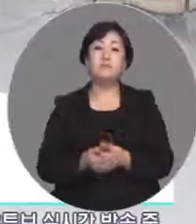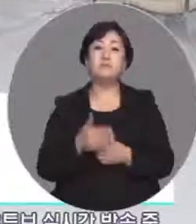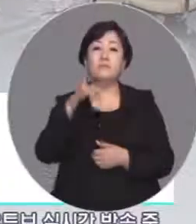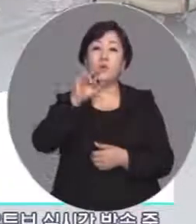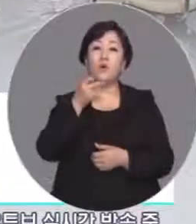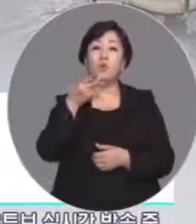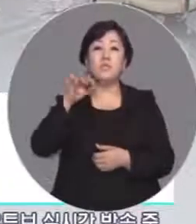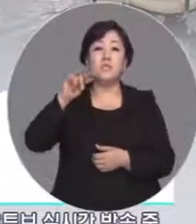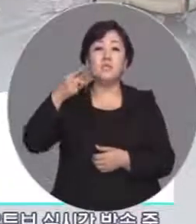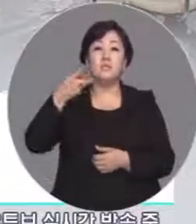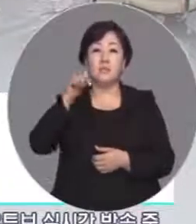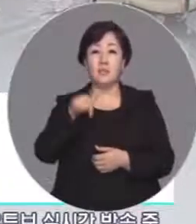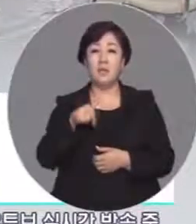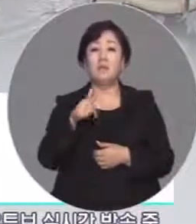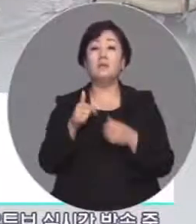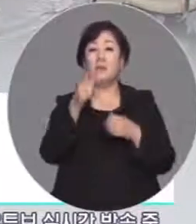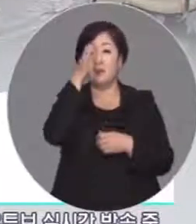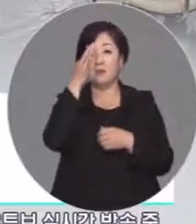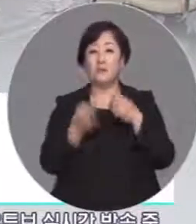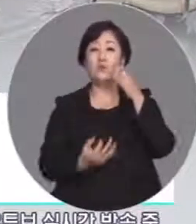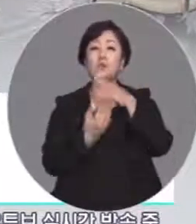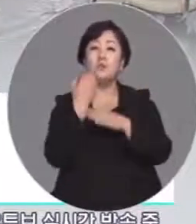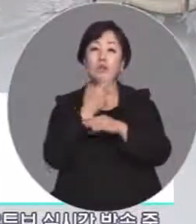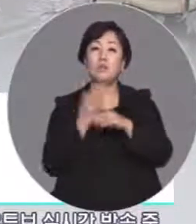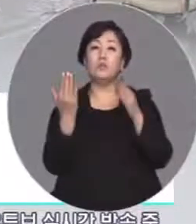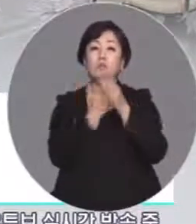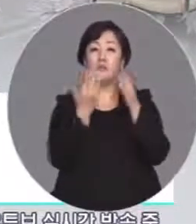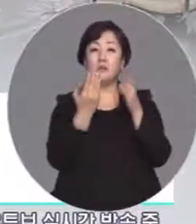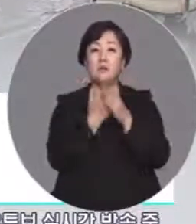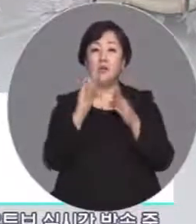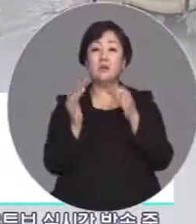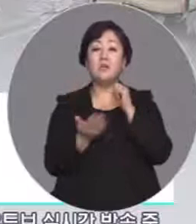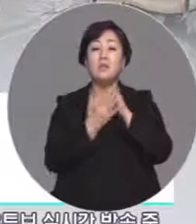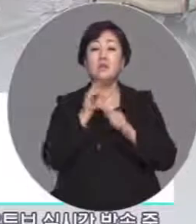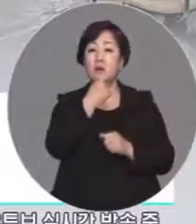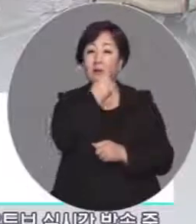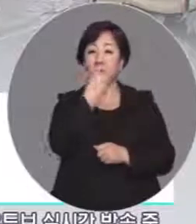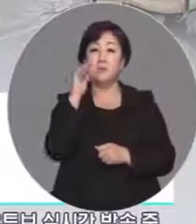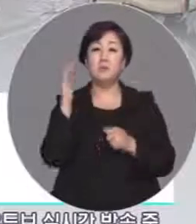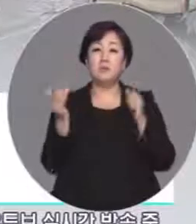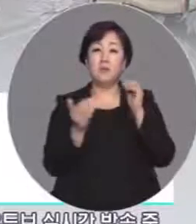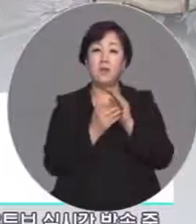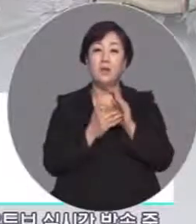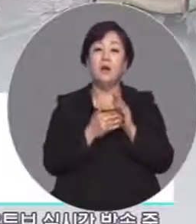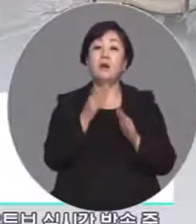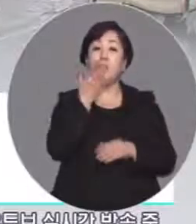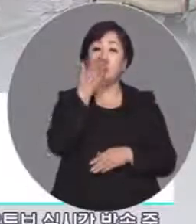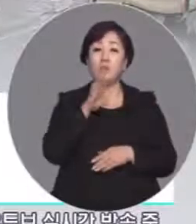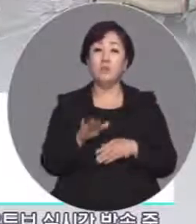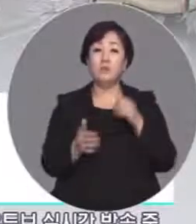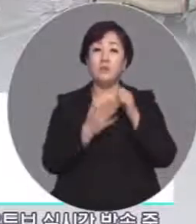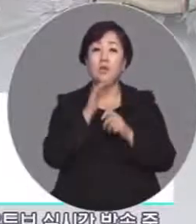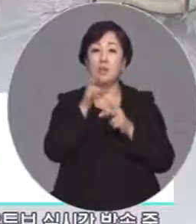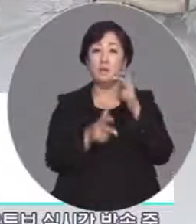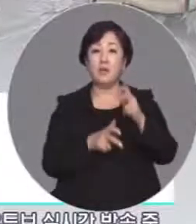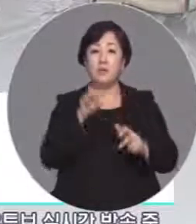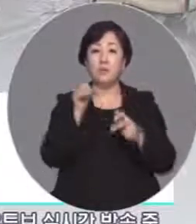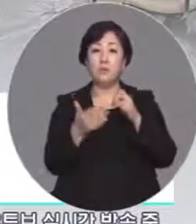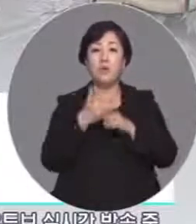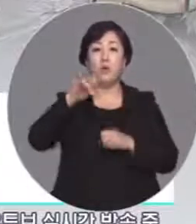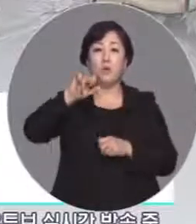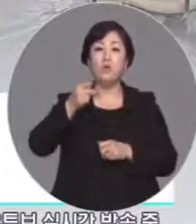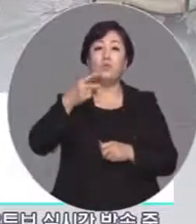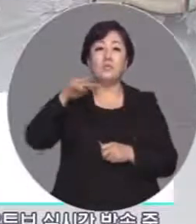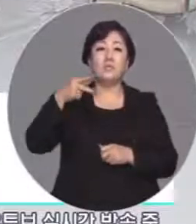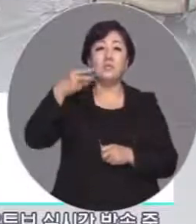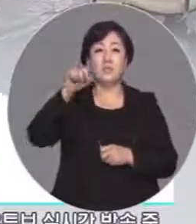코스닥 상장은 우수한 기술력과 성장 가치를 입증해야만 가능한데요. 산업수도로 불리는 울산에 코스닥